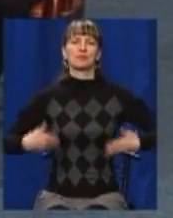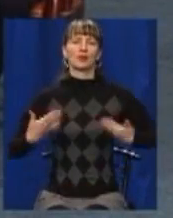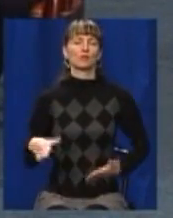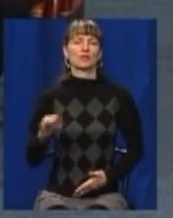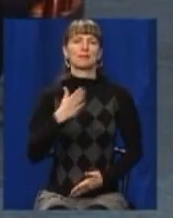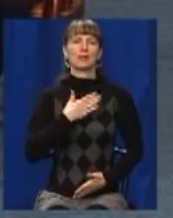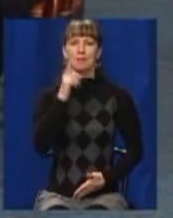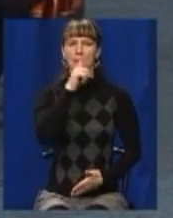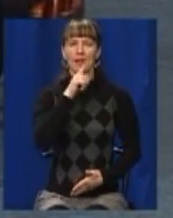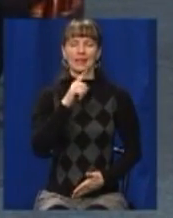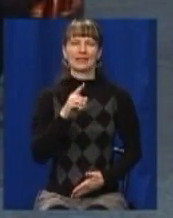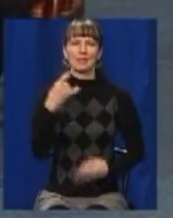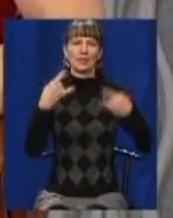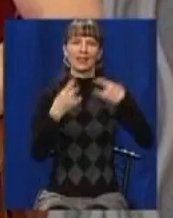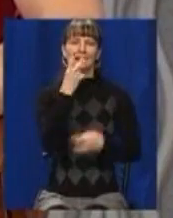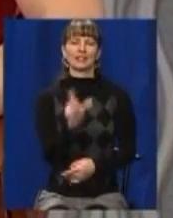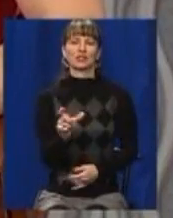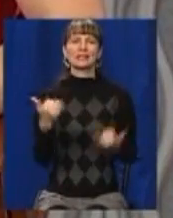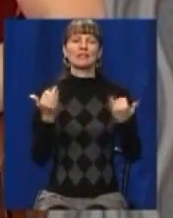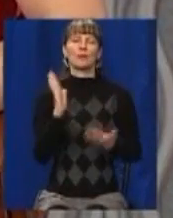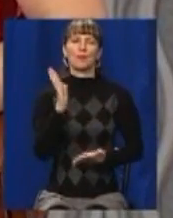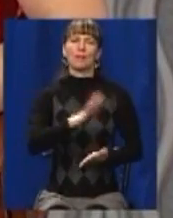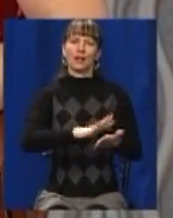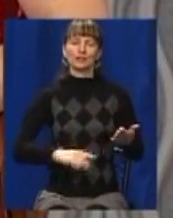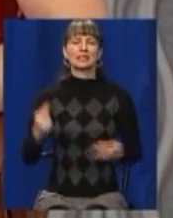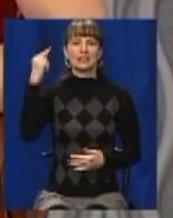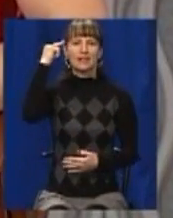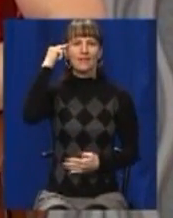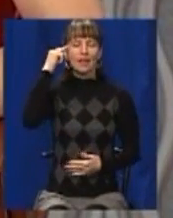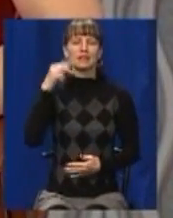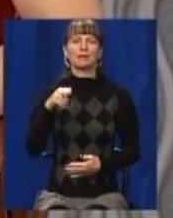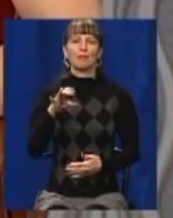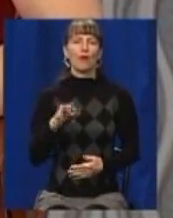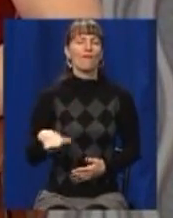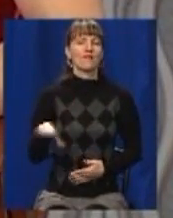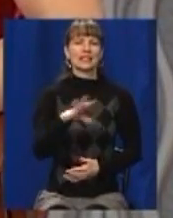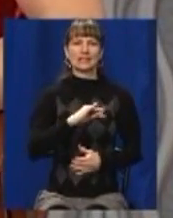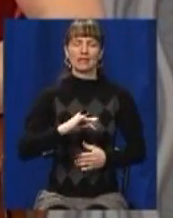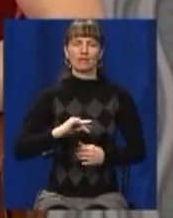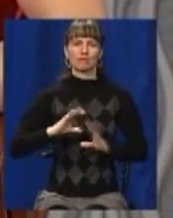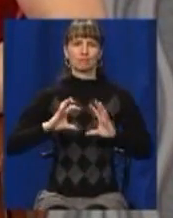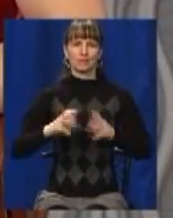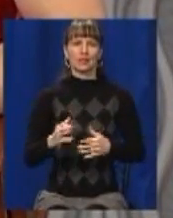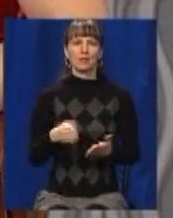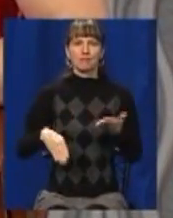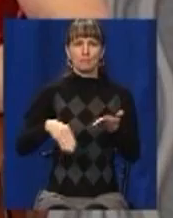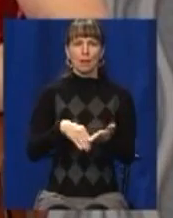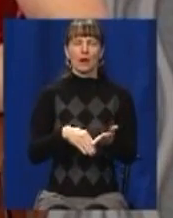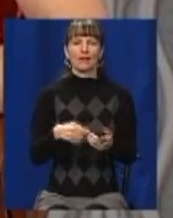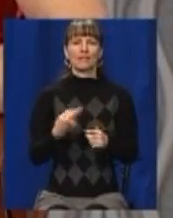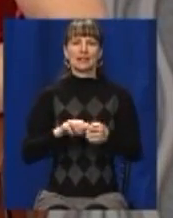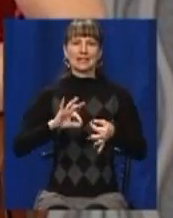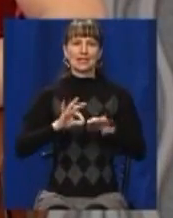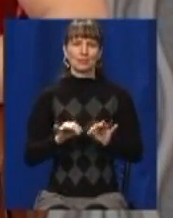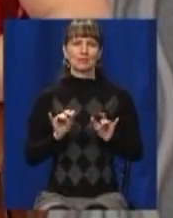Привіт усім нашим маленьким телеглядачам. Сьогодні будемо продовжувати дізнаватися про все на світі. І, до речі, допомагати у цій складній та